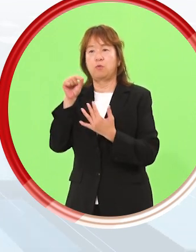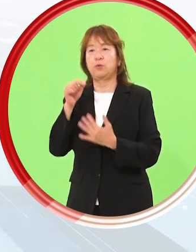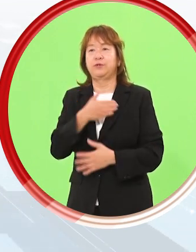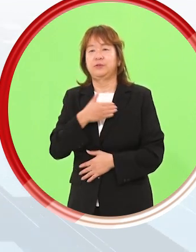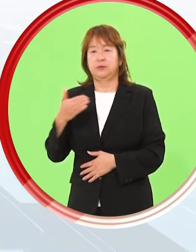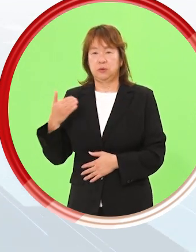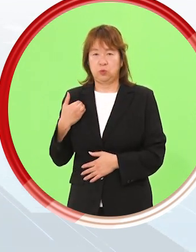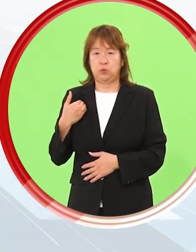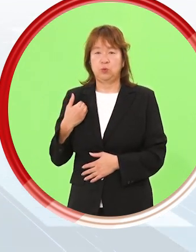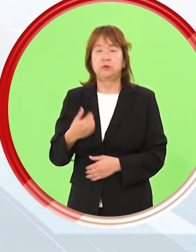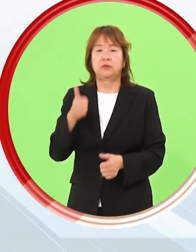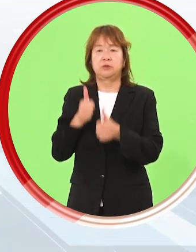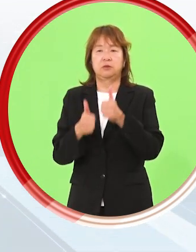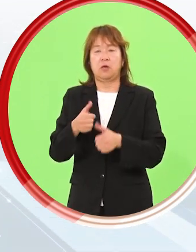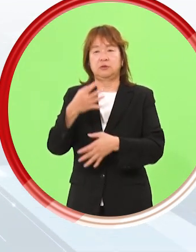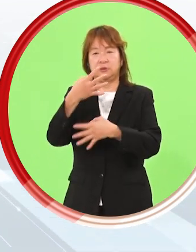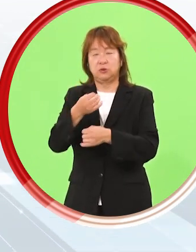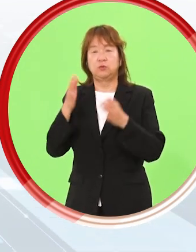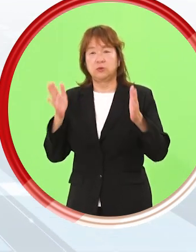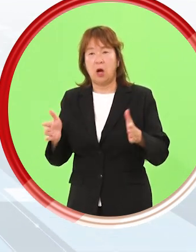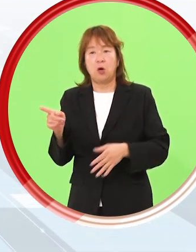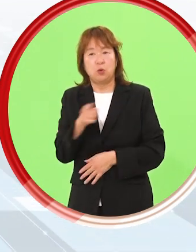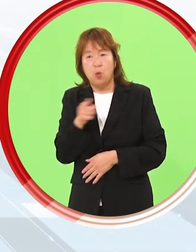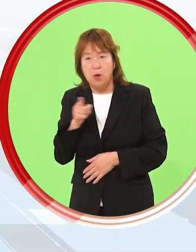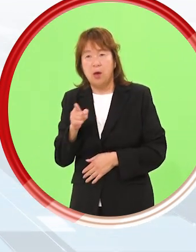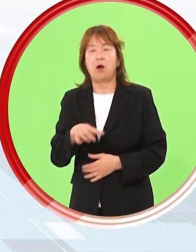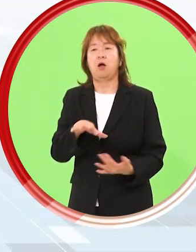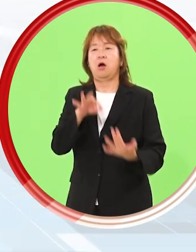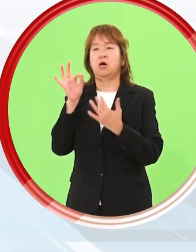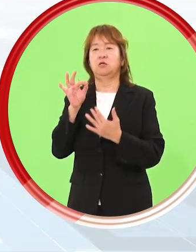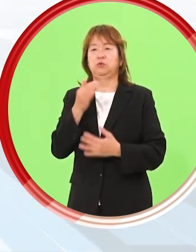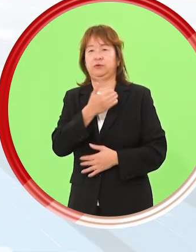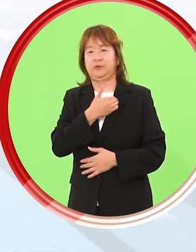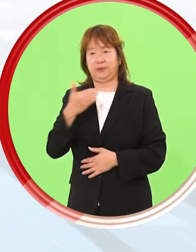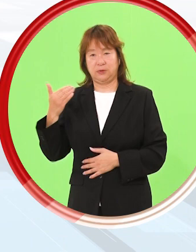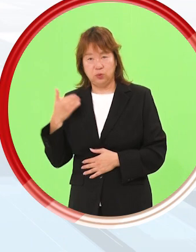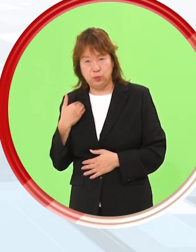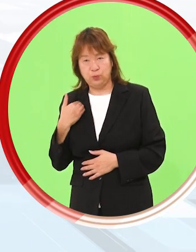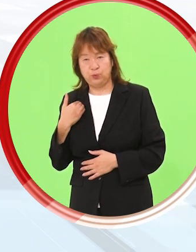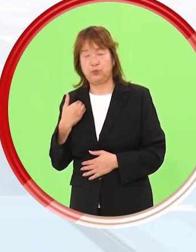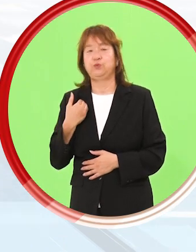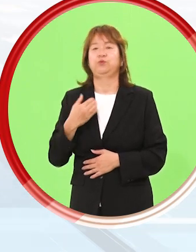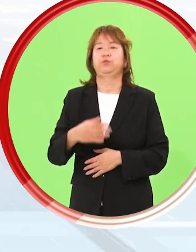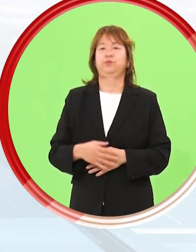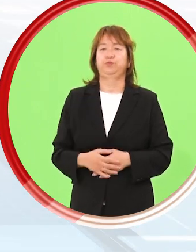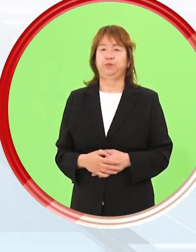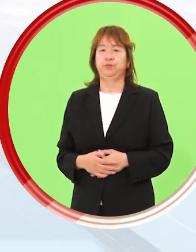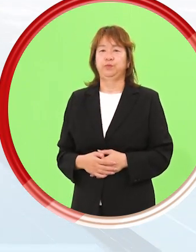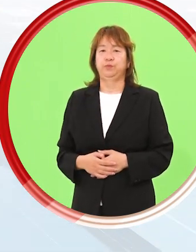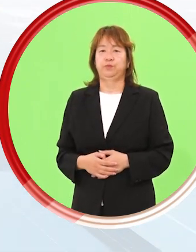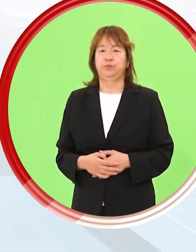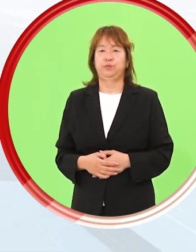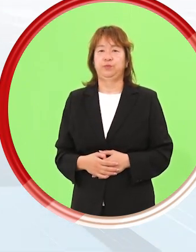試験日を指定された期間の中から選べるようになって、より受験しやすくなります。